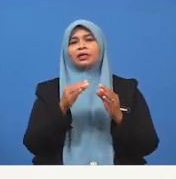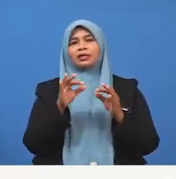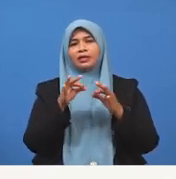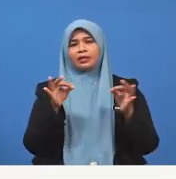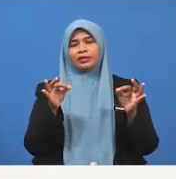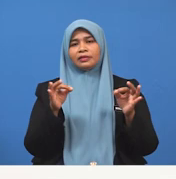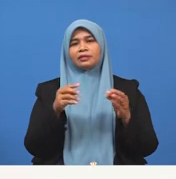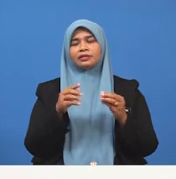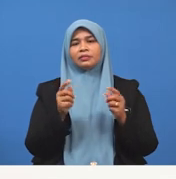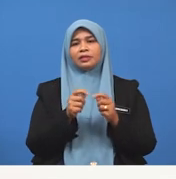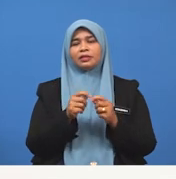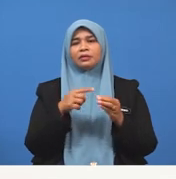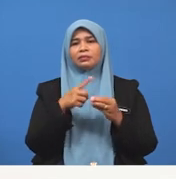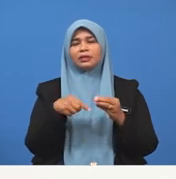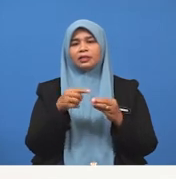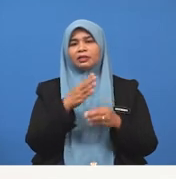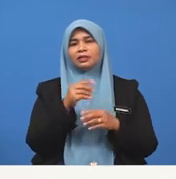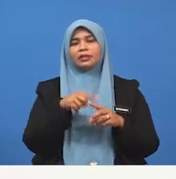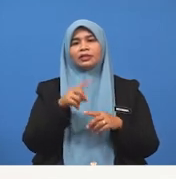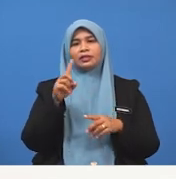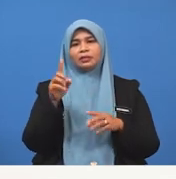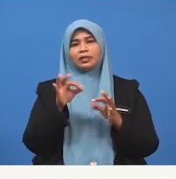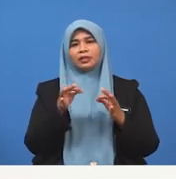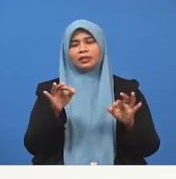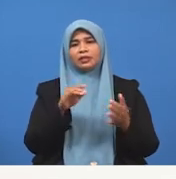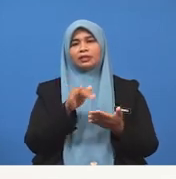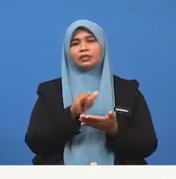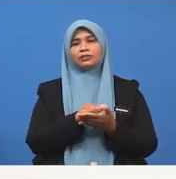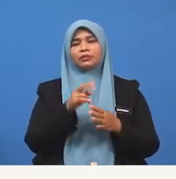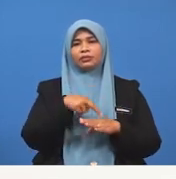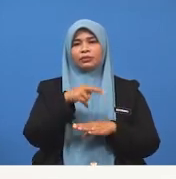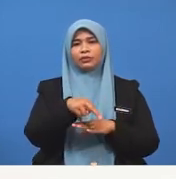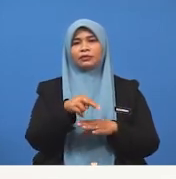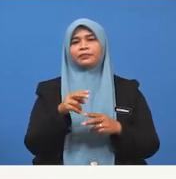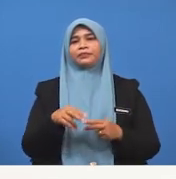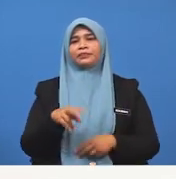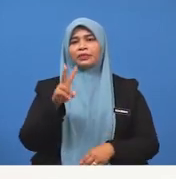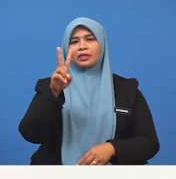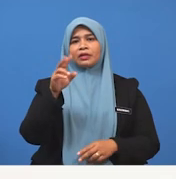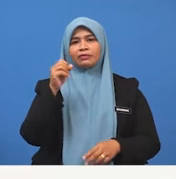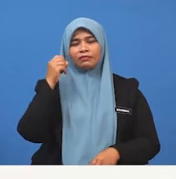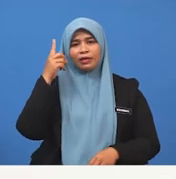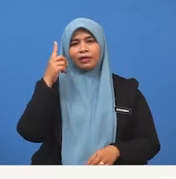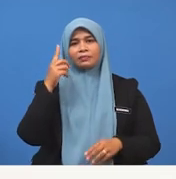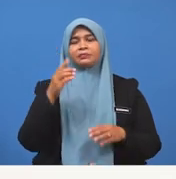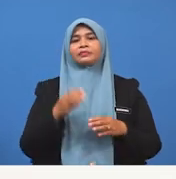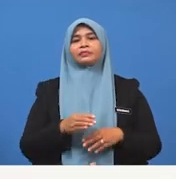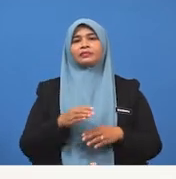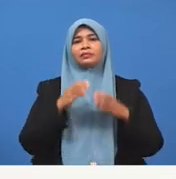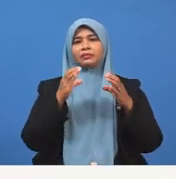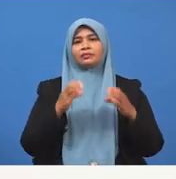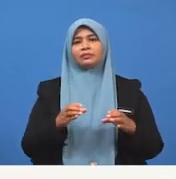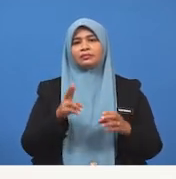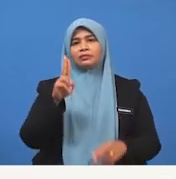dan dimana ayat itu diturunkan yang kedua memahami metodologi ulama